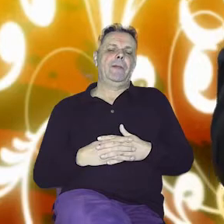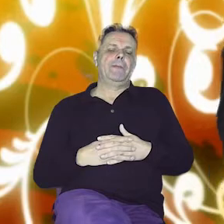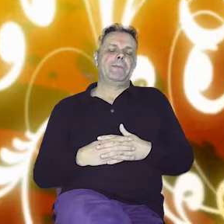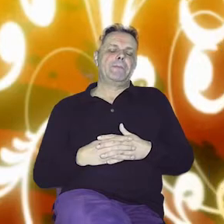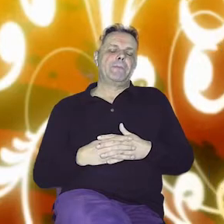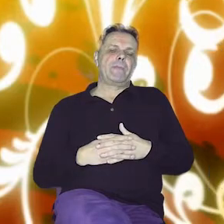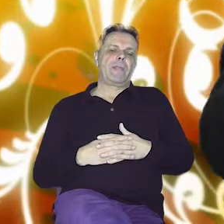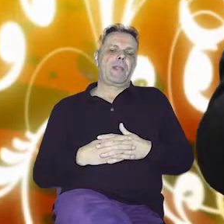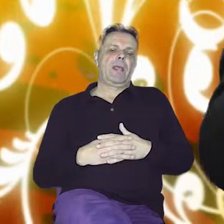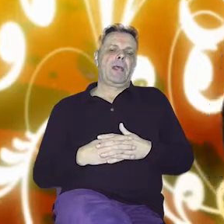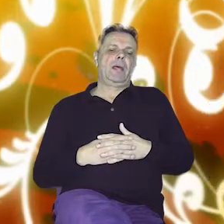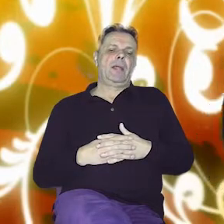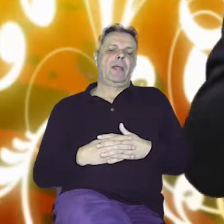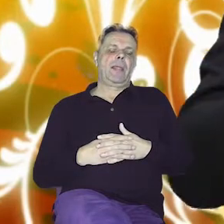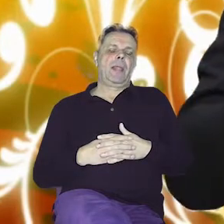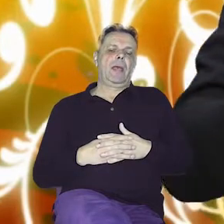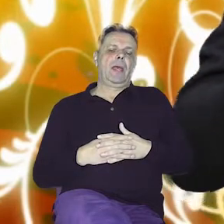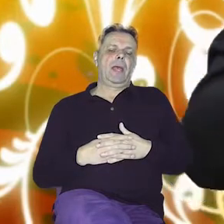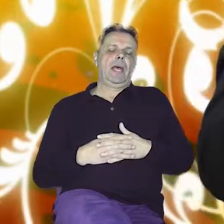kad su predlažili Crno more. Znam,